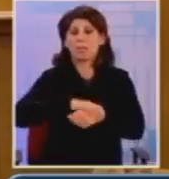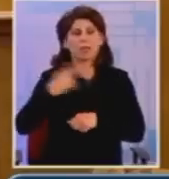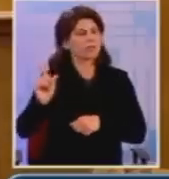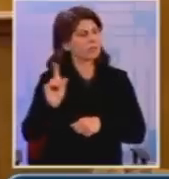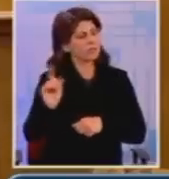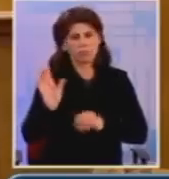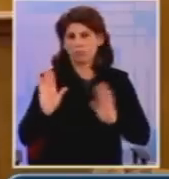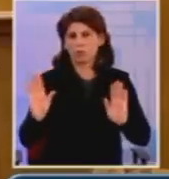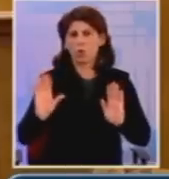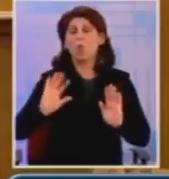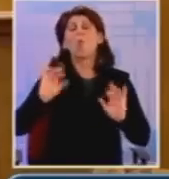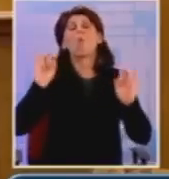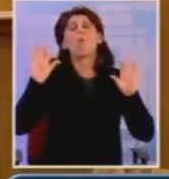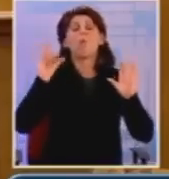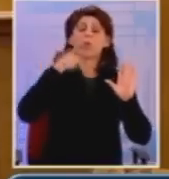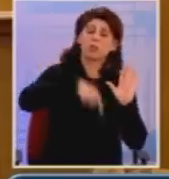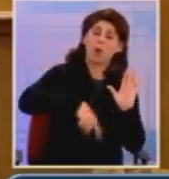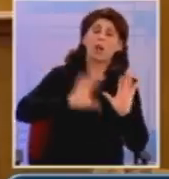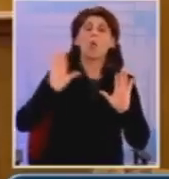του. Αντίθετα,